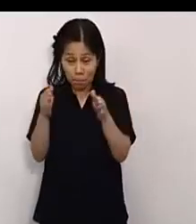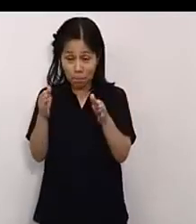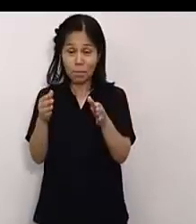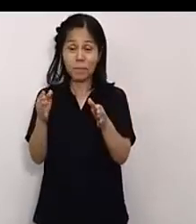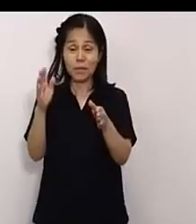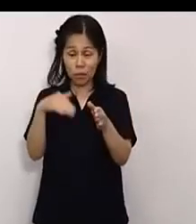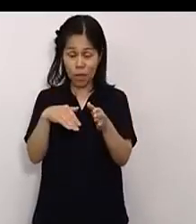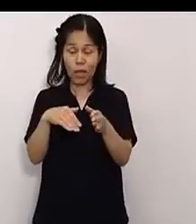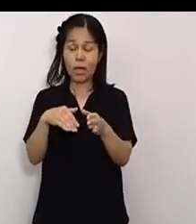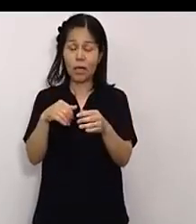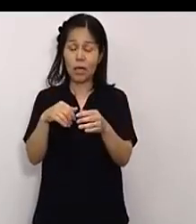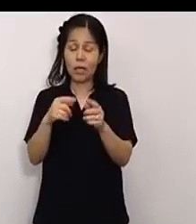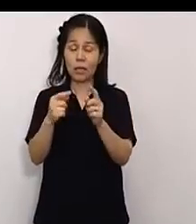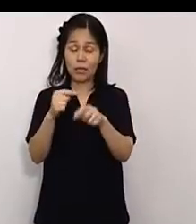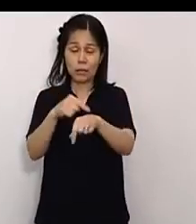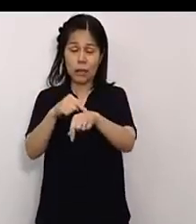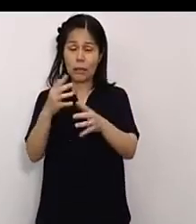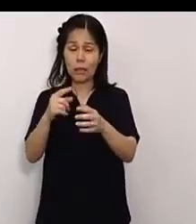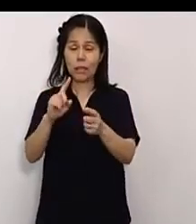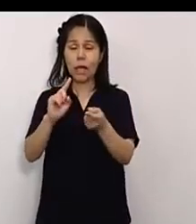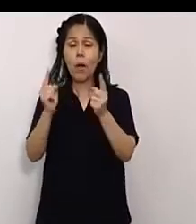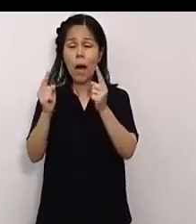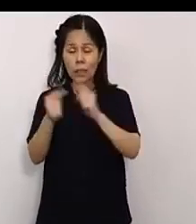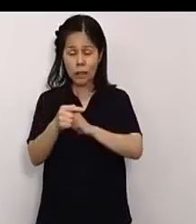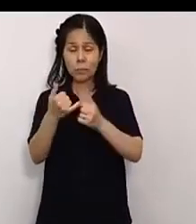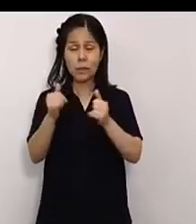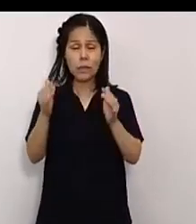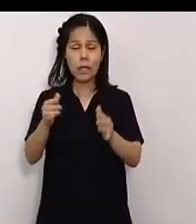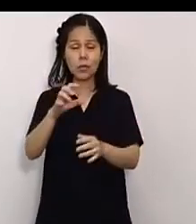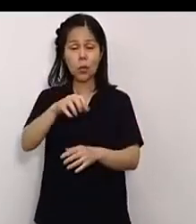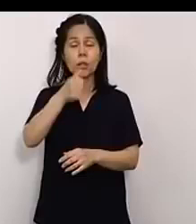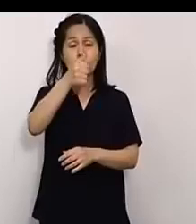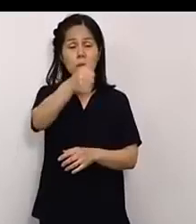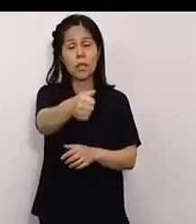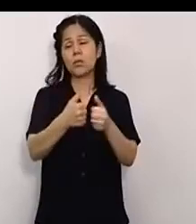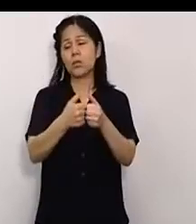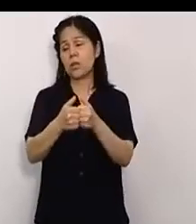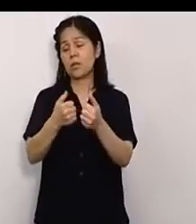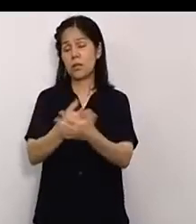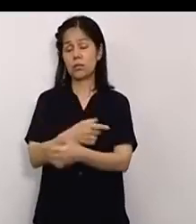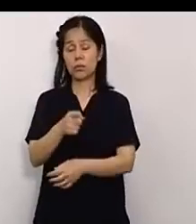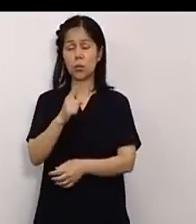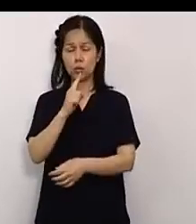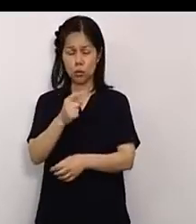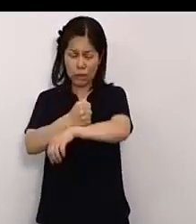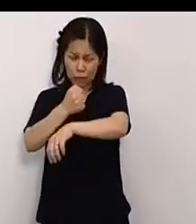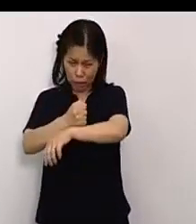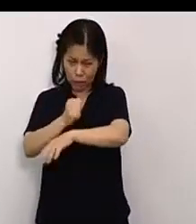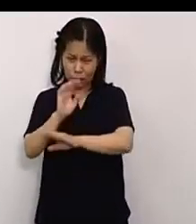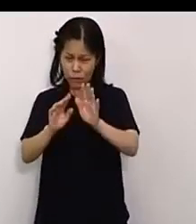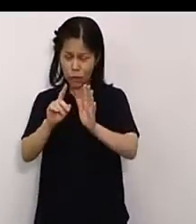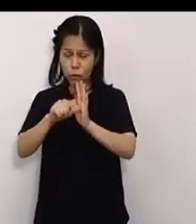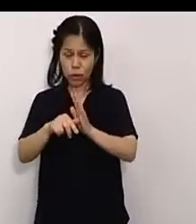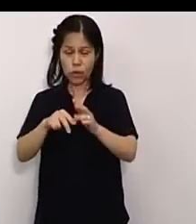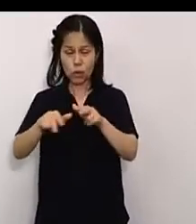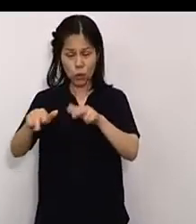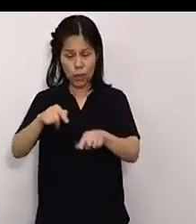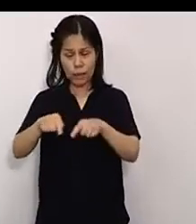やっていないので、こういうところに皆さん来るしかないんですね。なのでこういう時こそやはり自治体行政